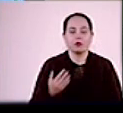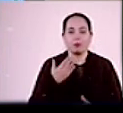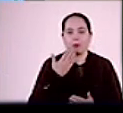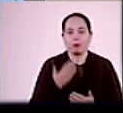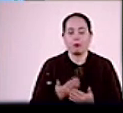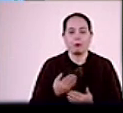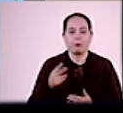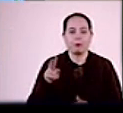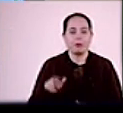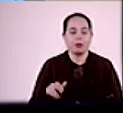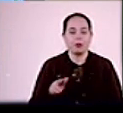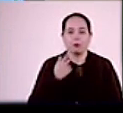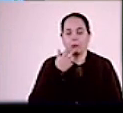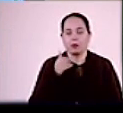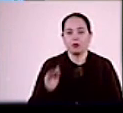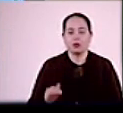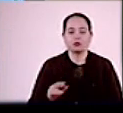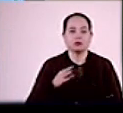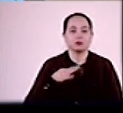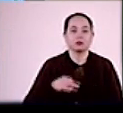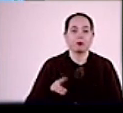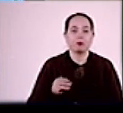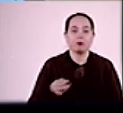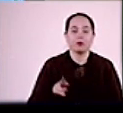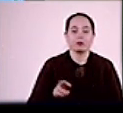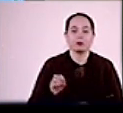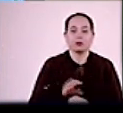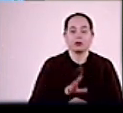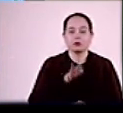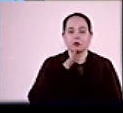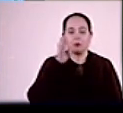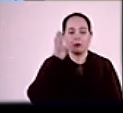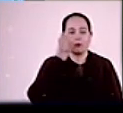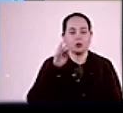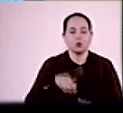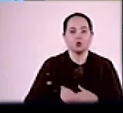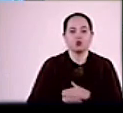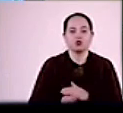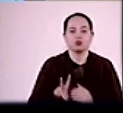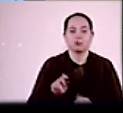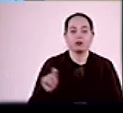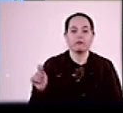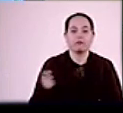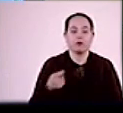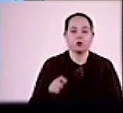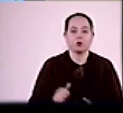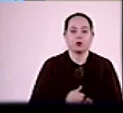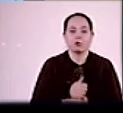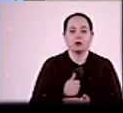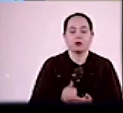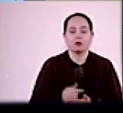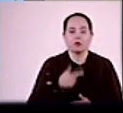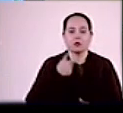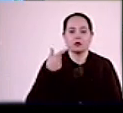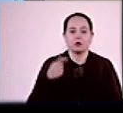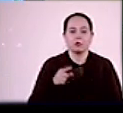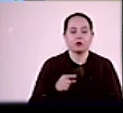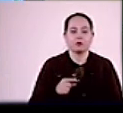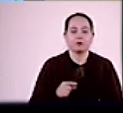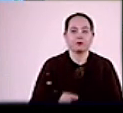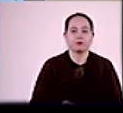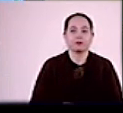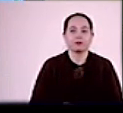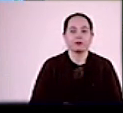сын Петя – 15-летний мальчик, ушедший на войну, главный герой